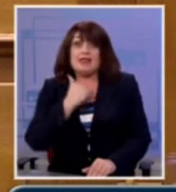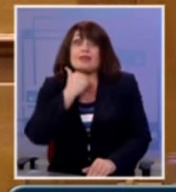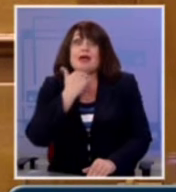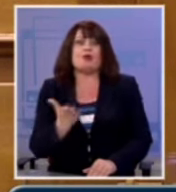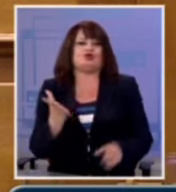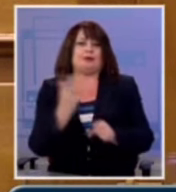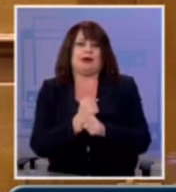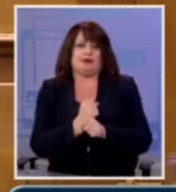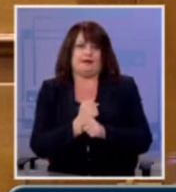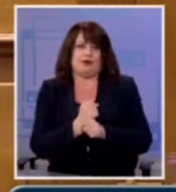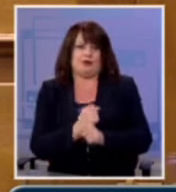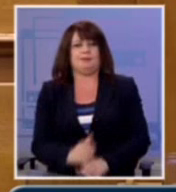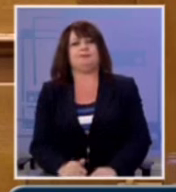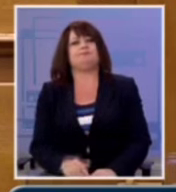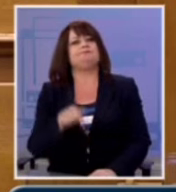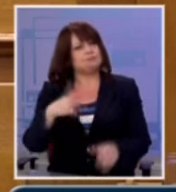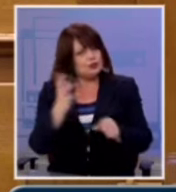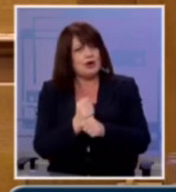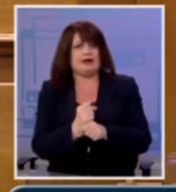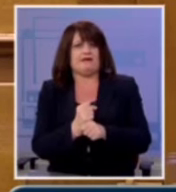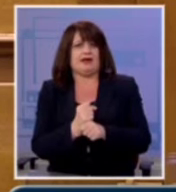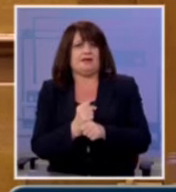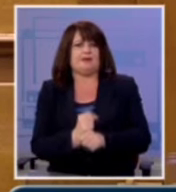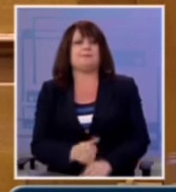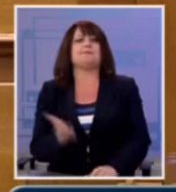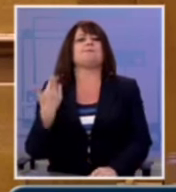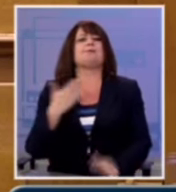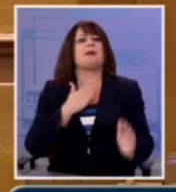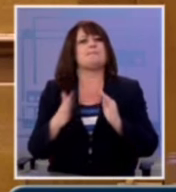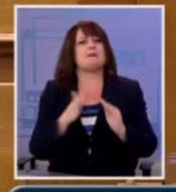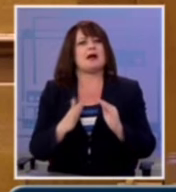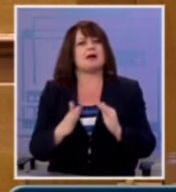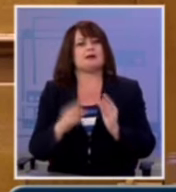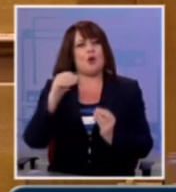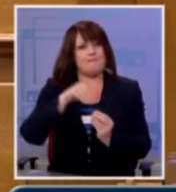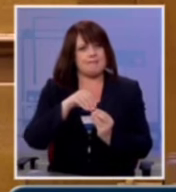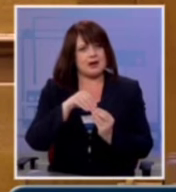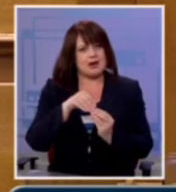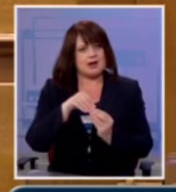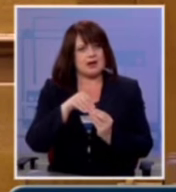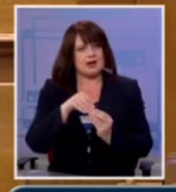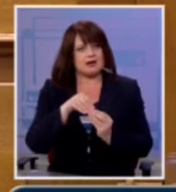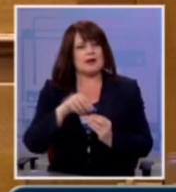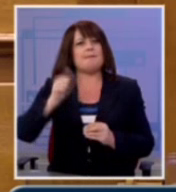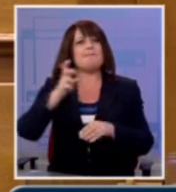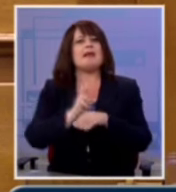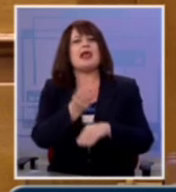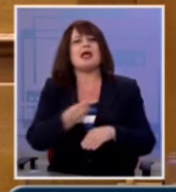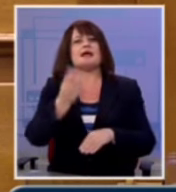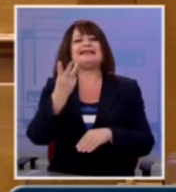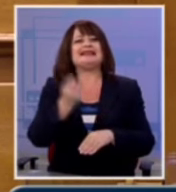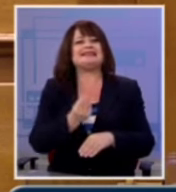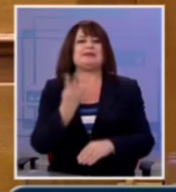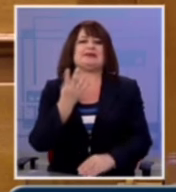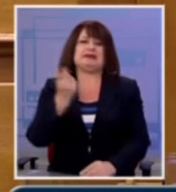παράξει. Και αυτό επιτεύχθηκε. Ήδη από το Μάρτιο, Απρίλιο, τα πλεονάσματα του 3,5%